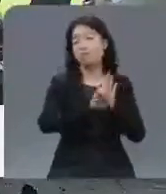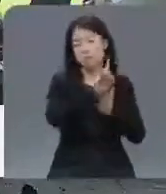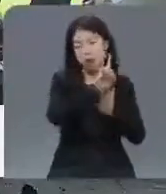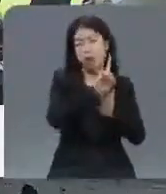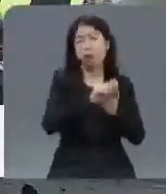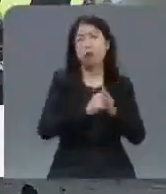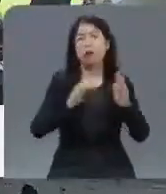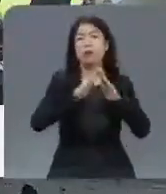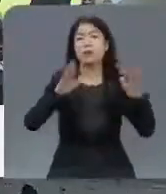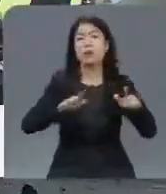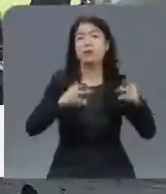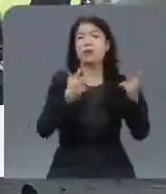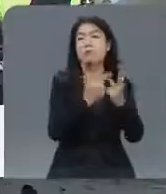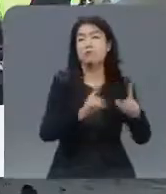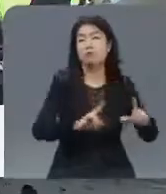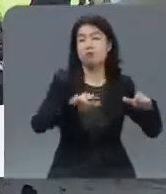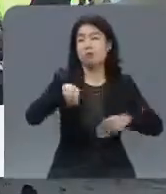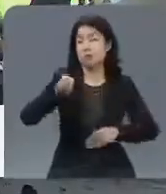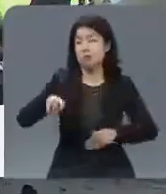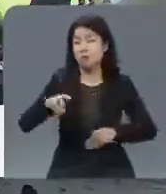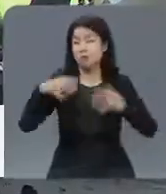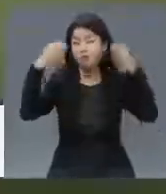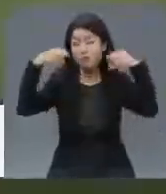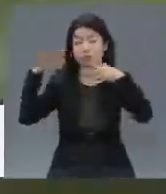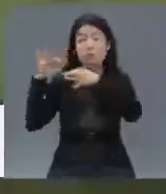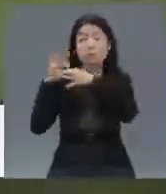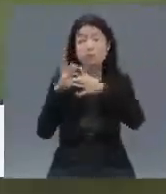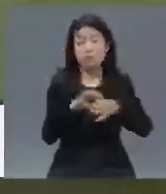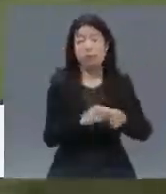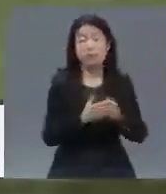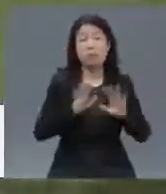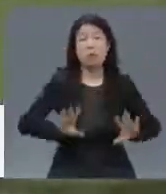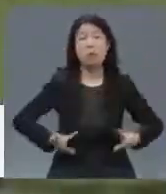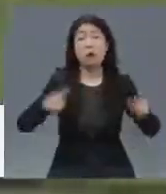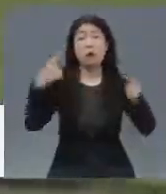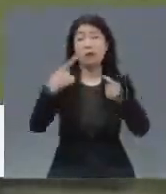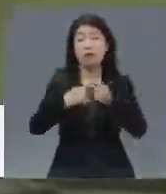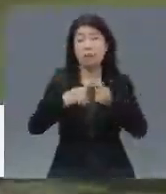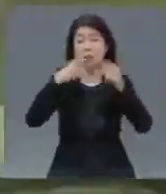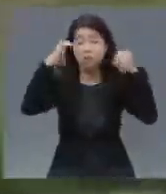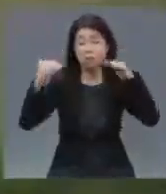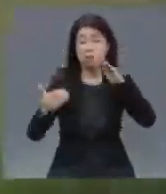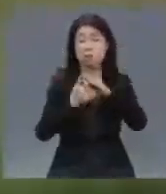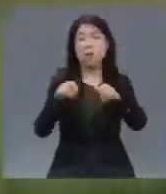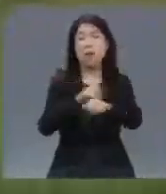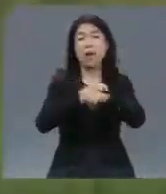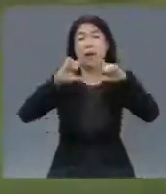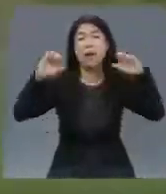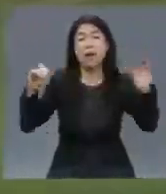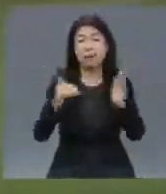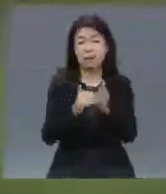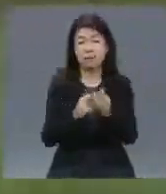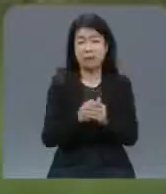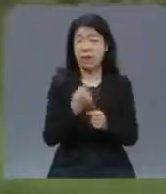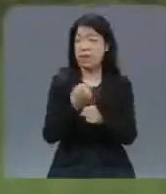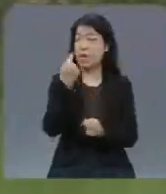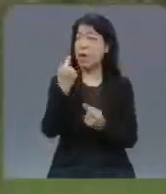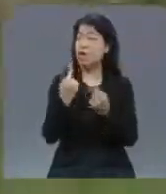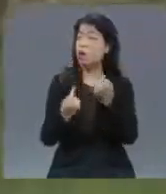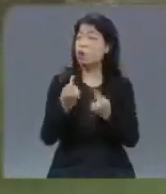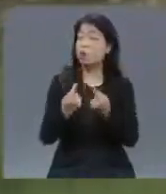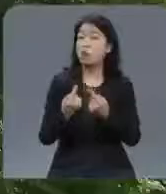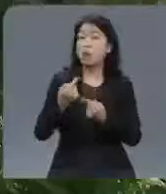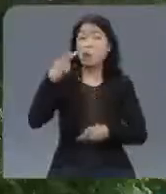전남 북동부 와 광주의 무더위가 이어지면서 올해 첫 폭염특보가 발효 됐습니다 지난해 보다 12일